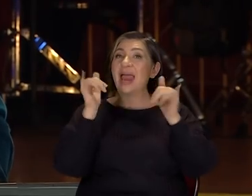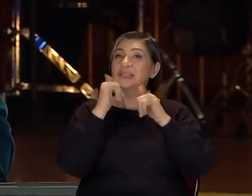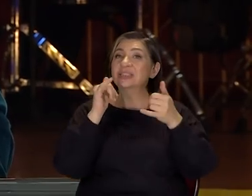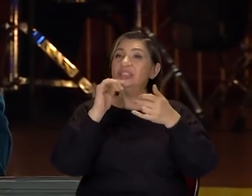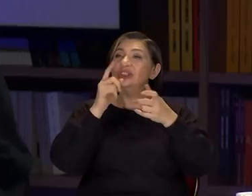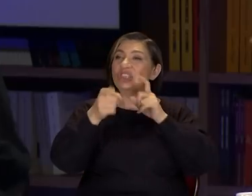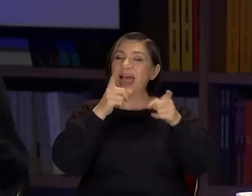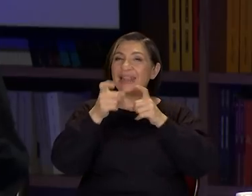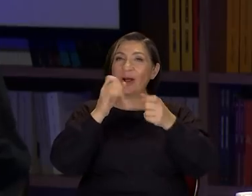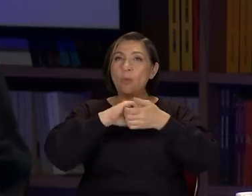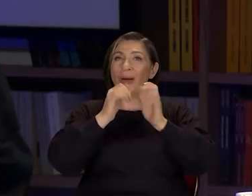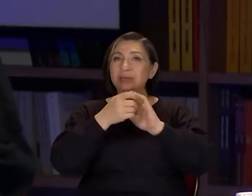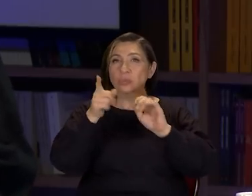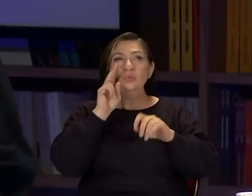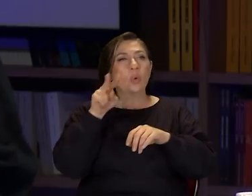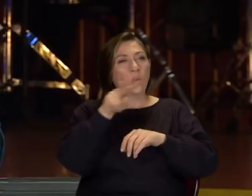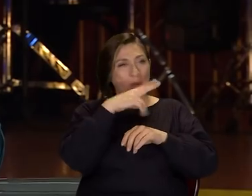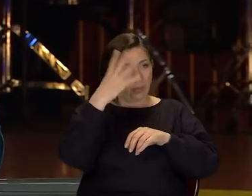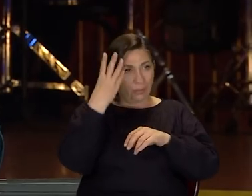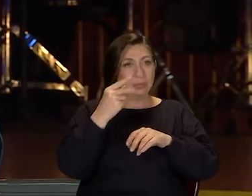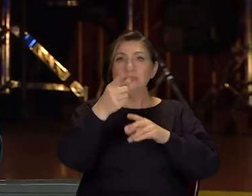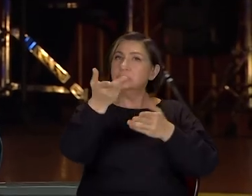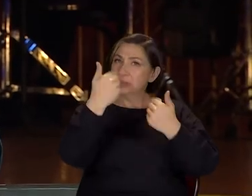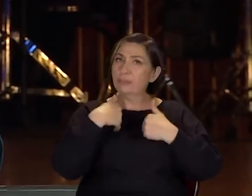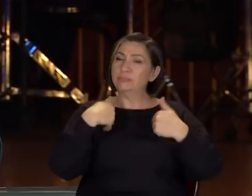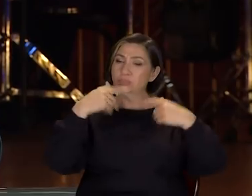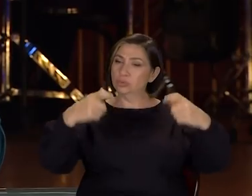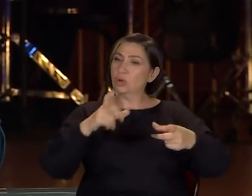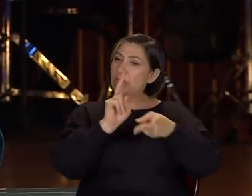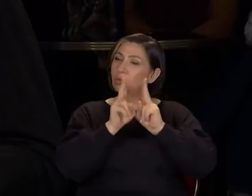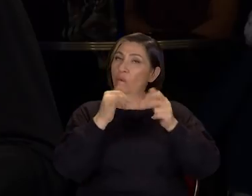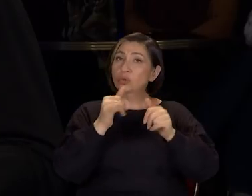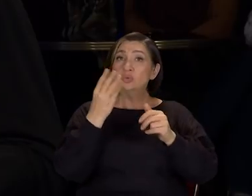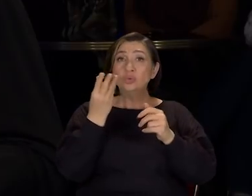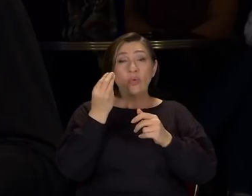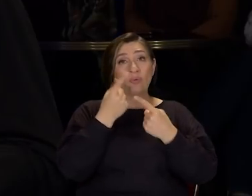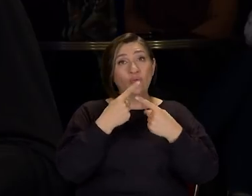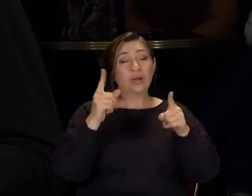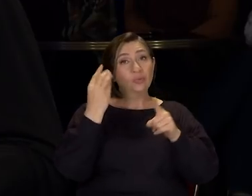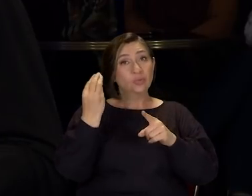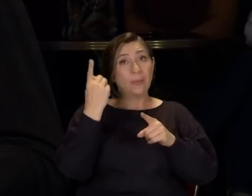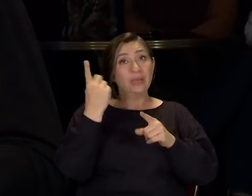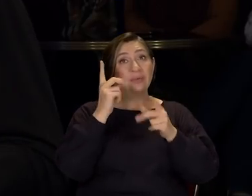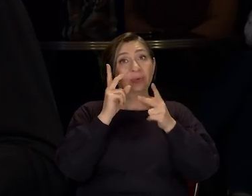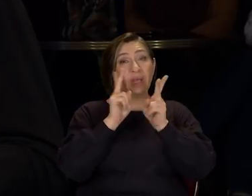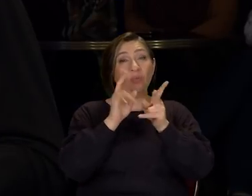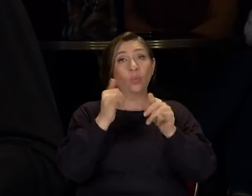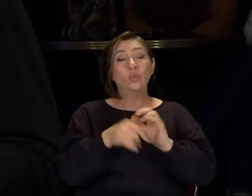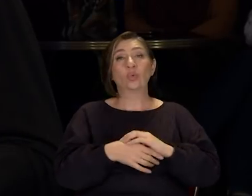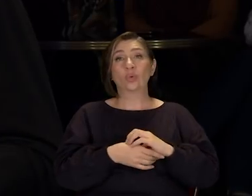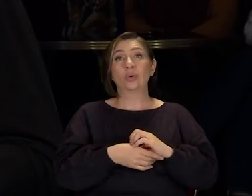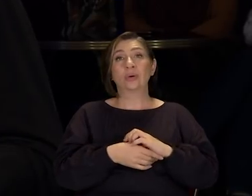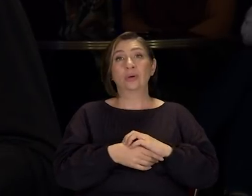Cinayetler Kumpanyası'na. Bir görün buradaki havayı. Çok olur, mutlu oluruz. Vallahi biz de çok mutlu oluruz. Çünkü çok çok dişi, güzel.